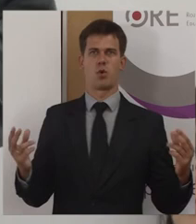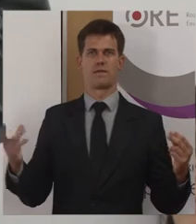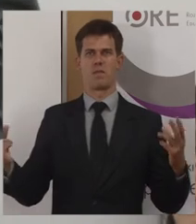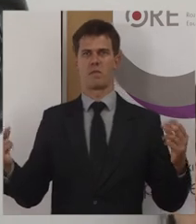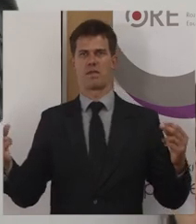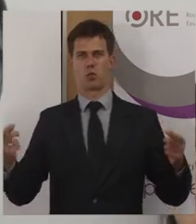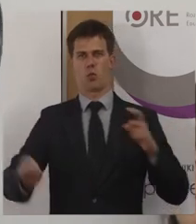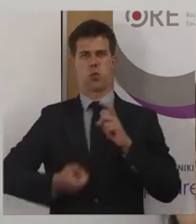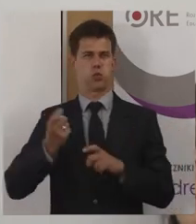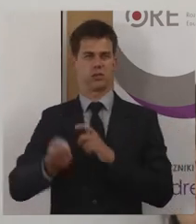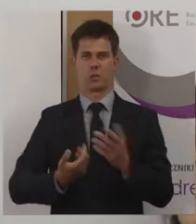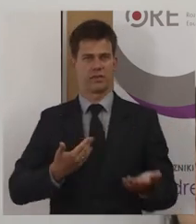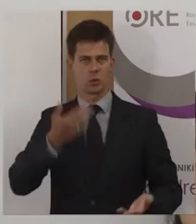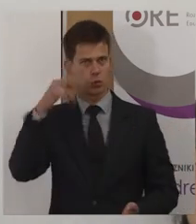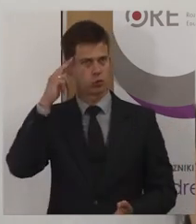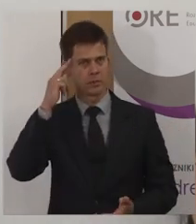część z państwa